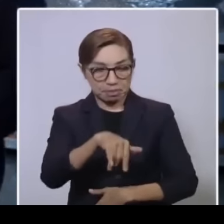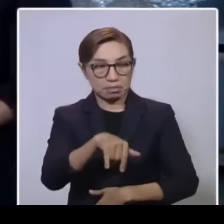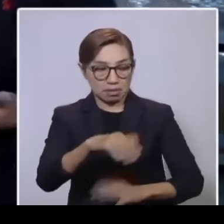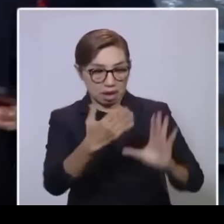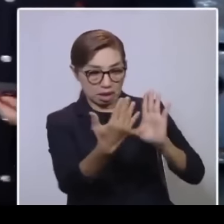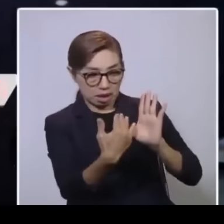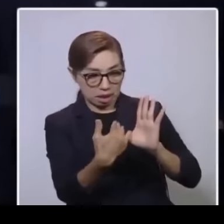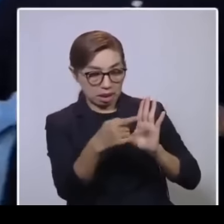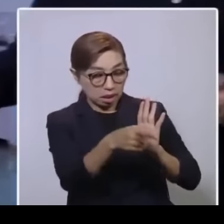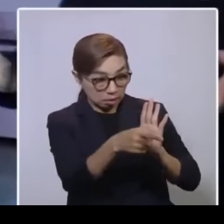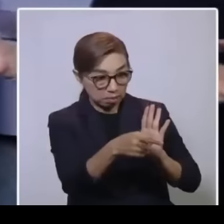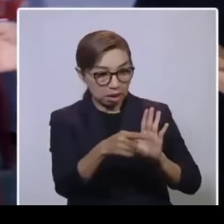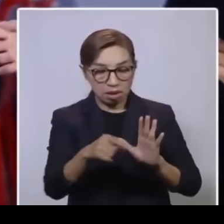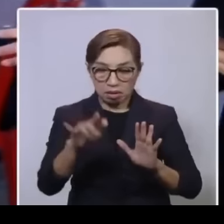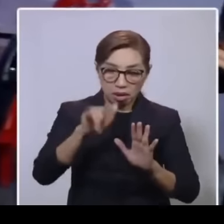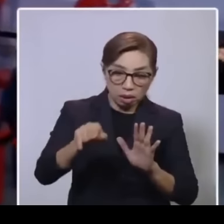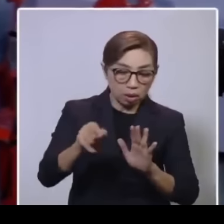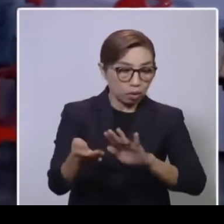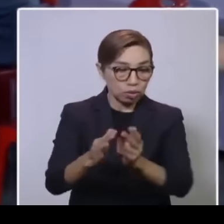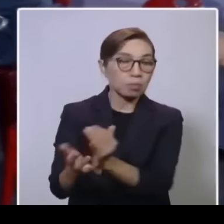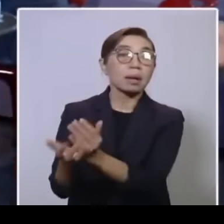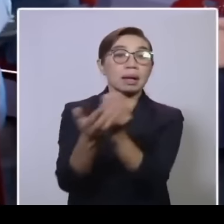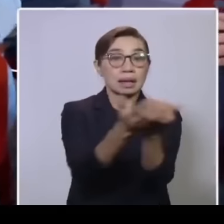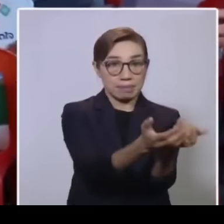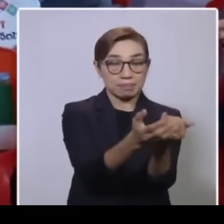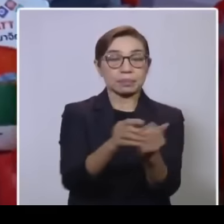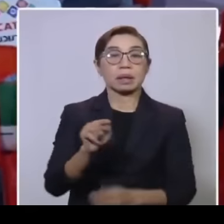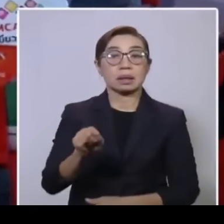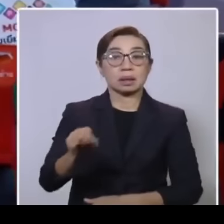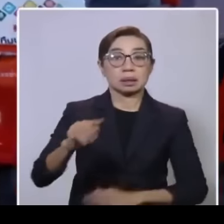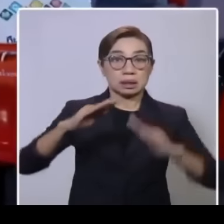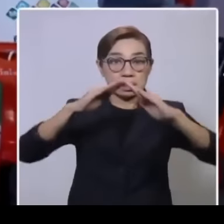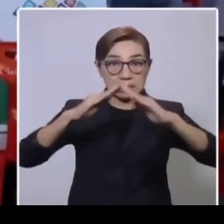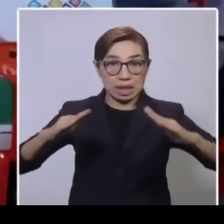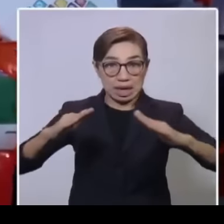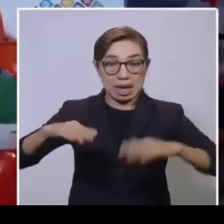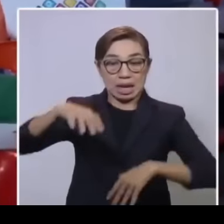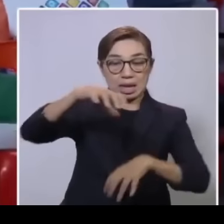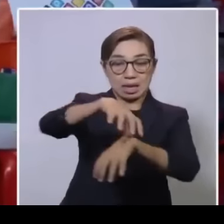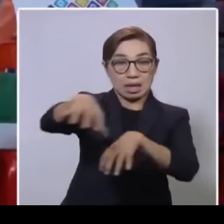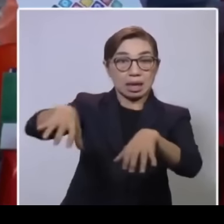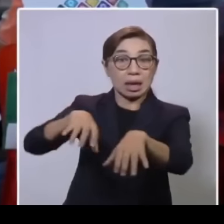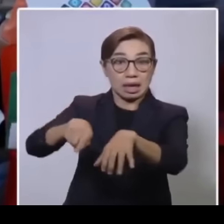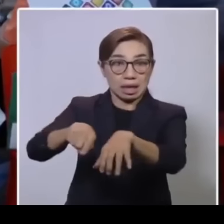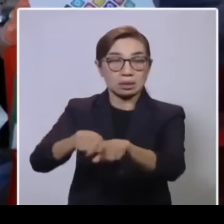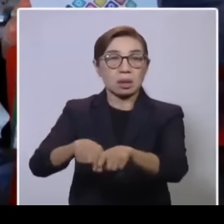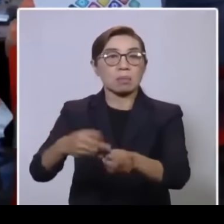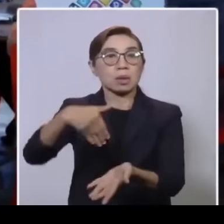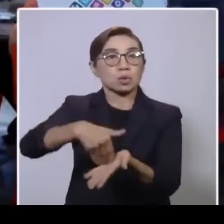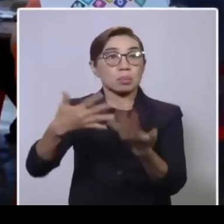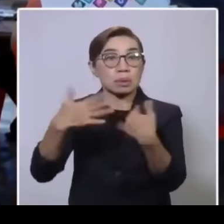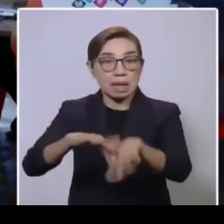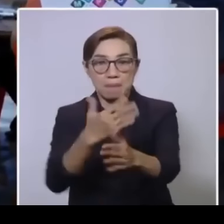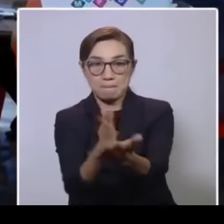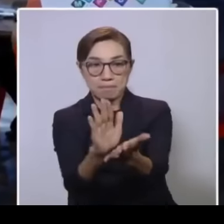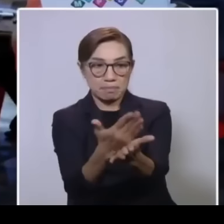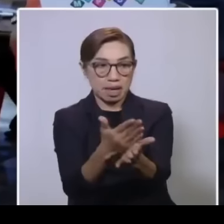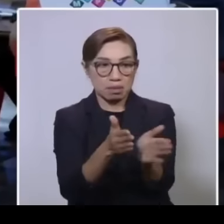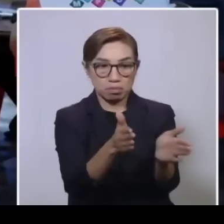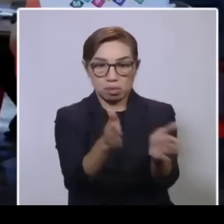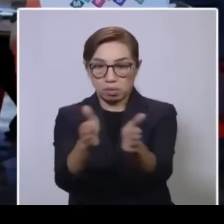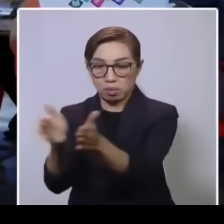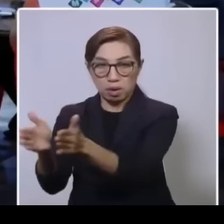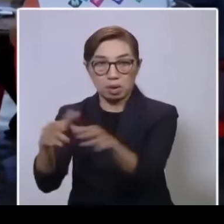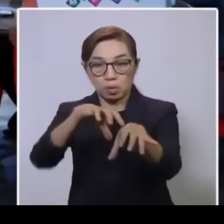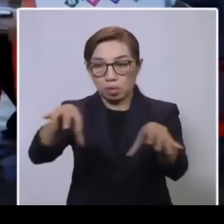ทะเบียนนะคะโดยทางนี้นะคะจะมีการจัดเป็นศูนย์ประสานงานที่มีการแบ่งโซนต่างๆของหน่วยงานน